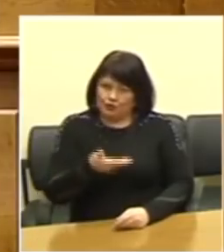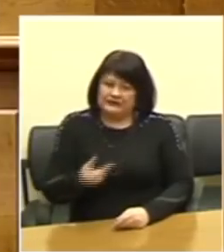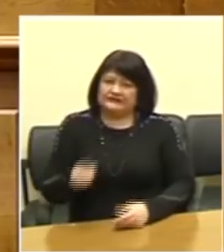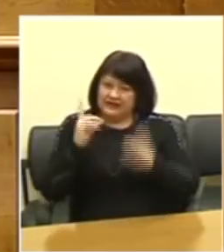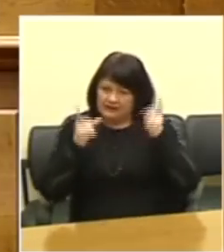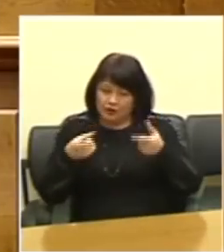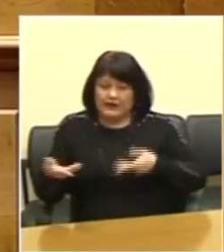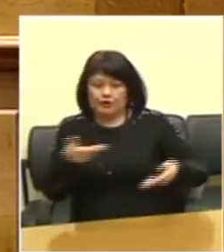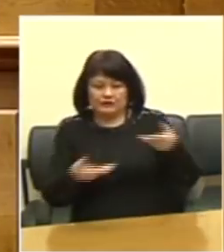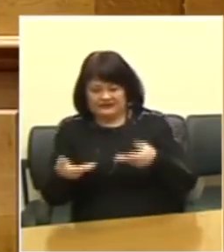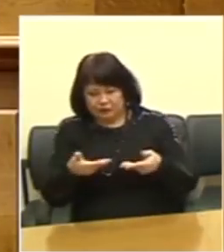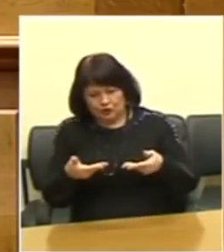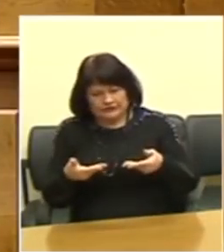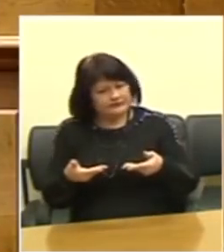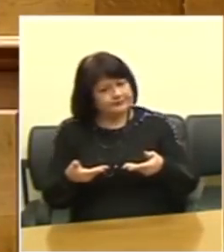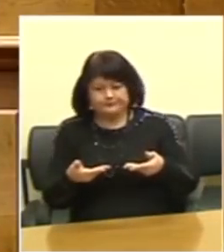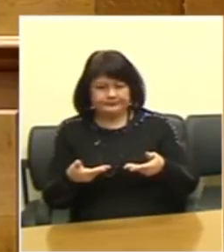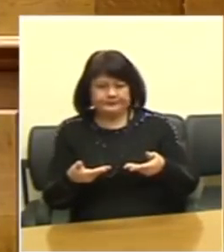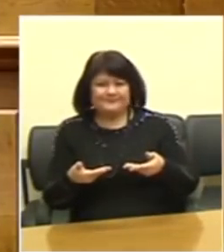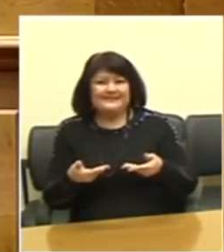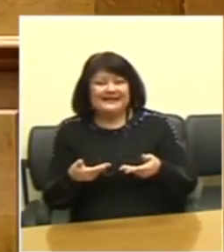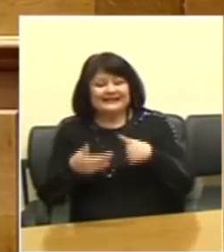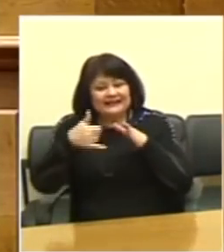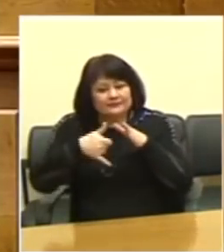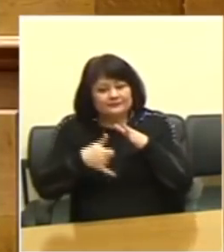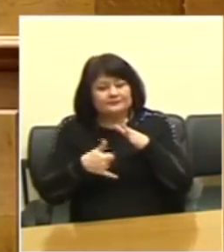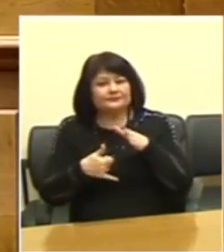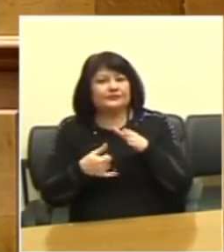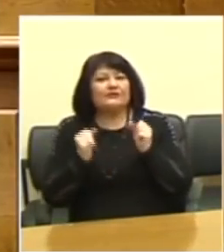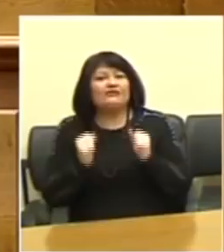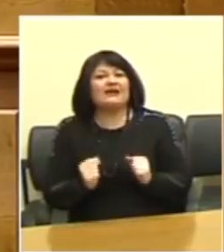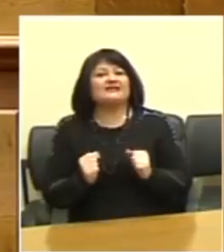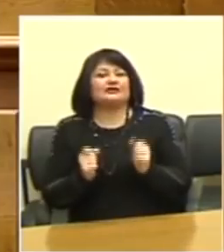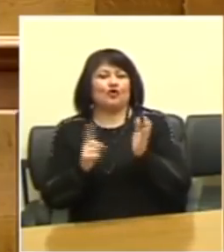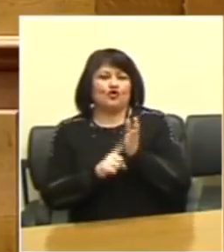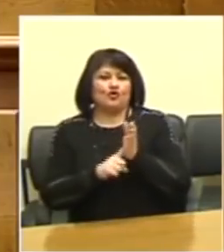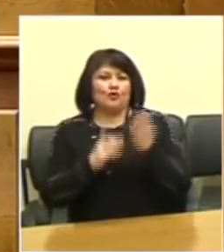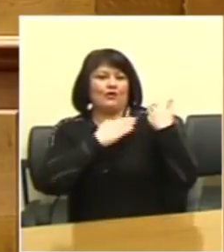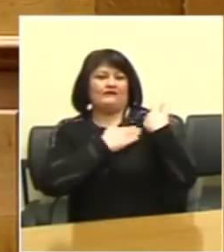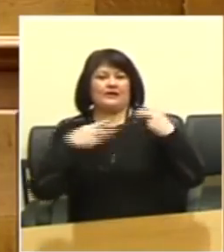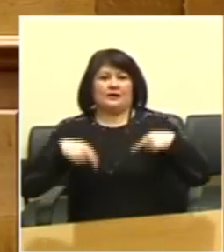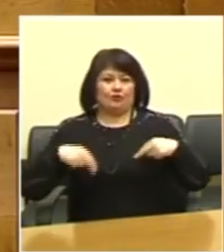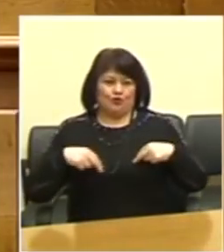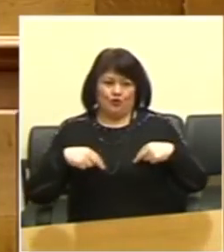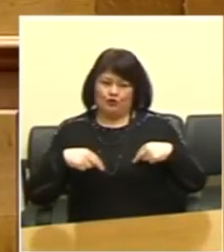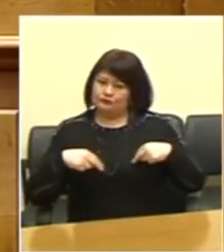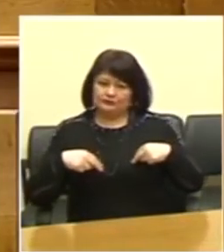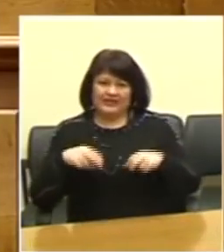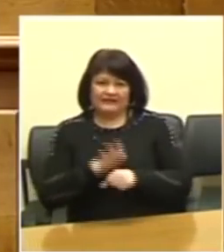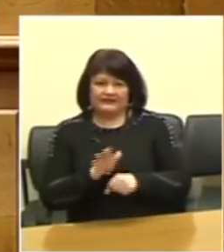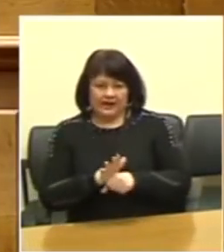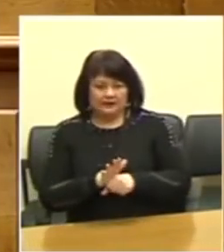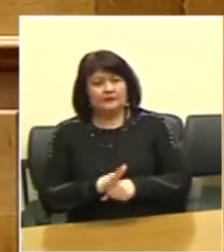Νέας Δημοκρατίας δεν αγγίζουν το βασικό πυρήνα του νόμου περί ευθύνης υπουργών, που είναι